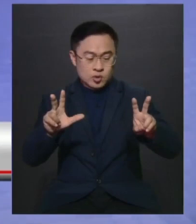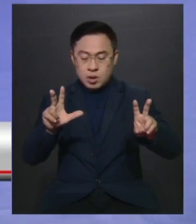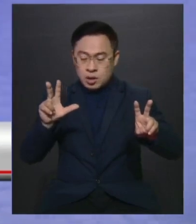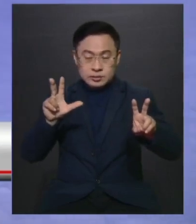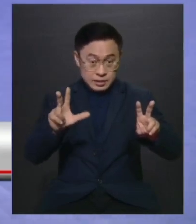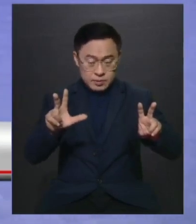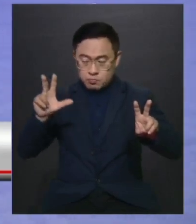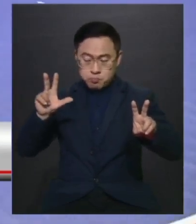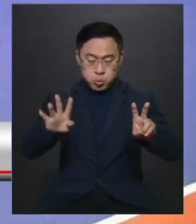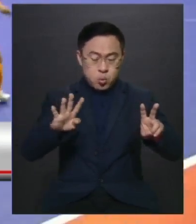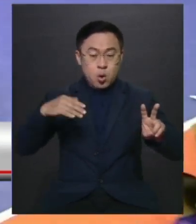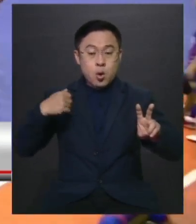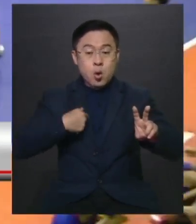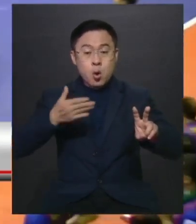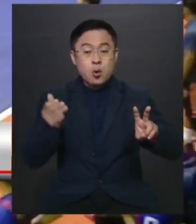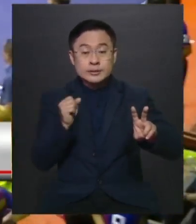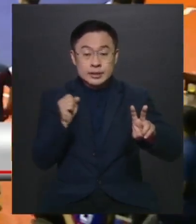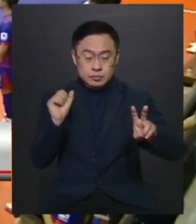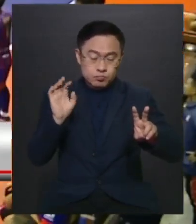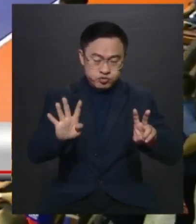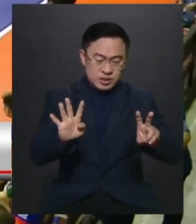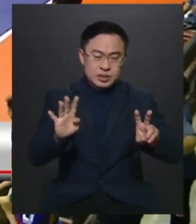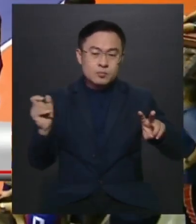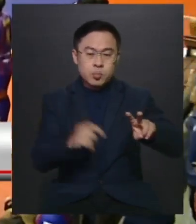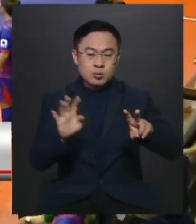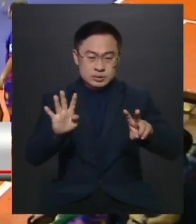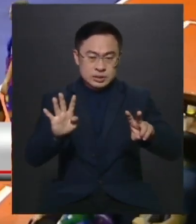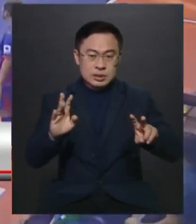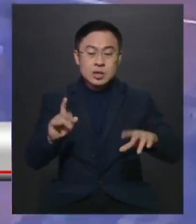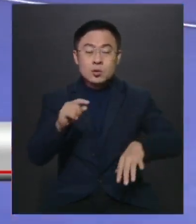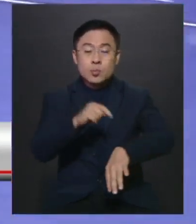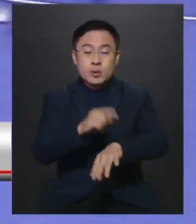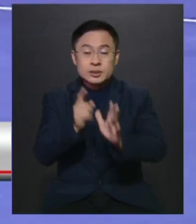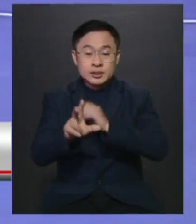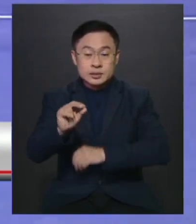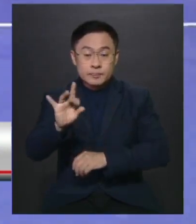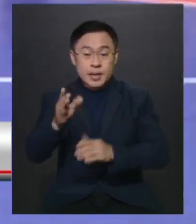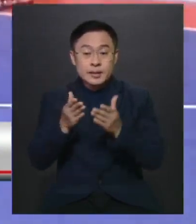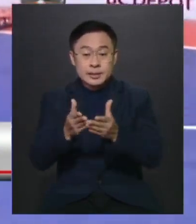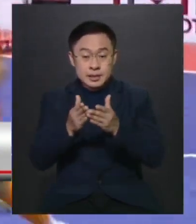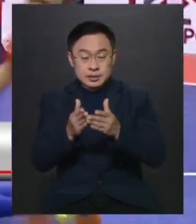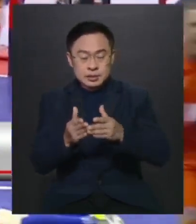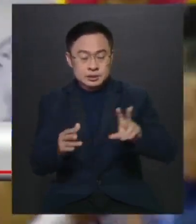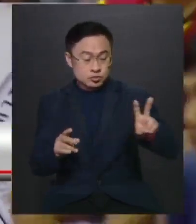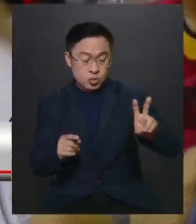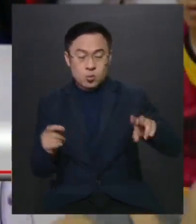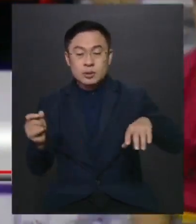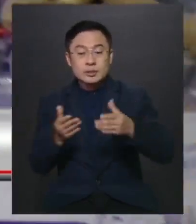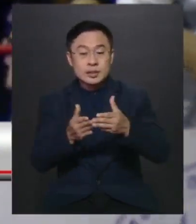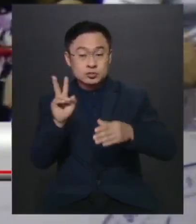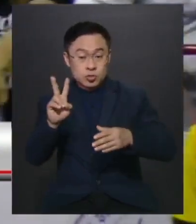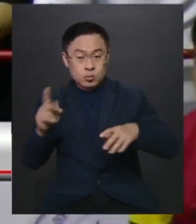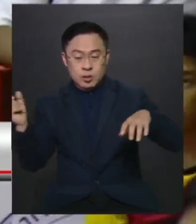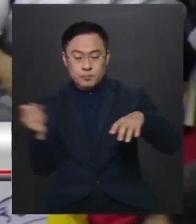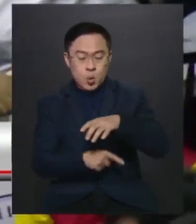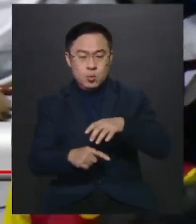Gomezและเป็นประตูที่ 2ของ Gomezในเกมนี้หน้าที่ 38ค่ะการท่าเรือได้ประตูไล่ห้องเย็นท่าข้าม